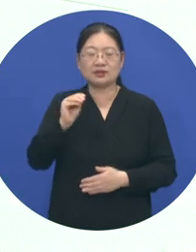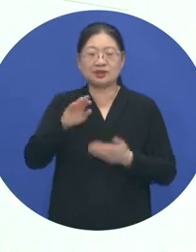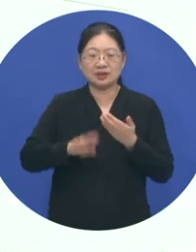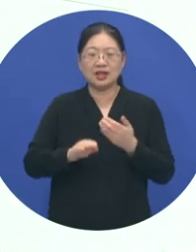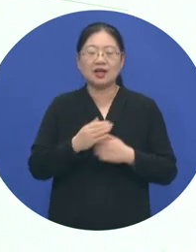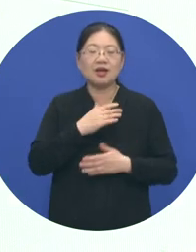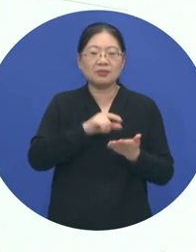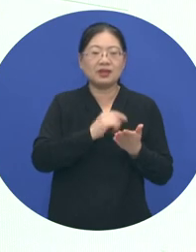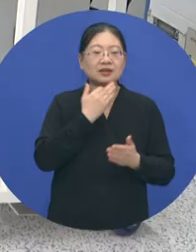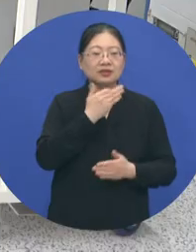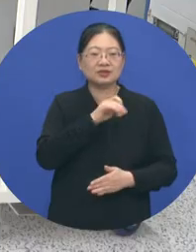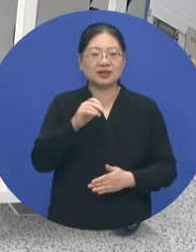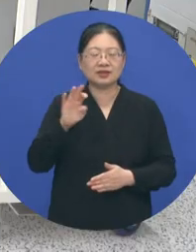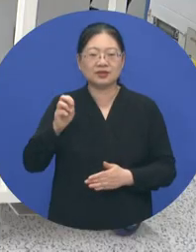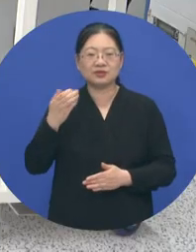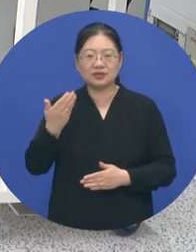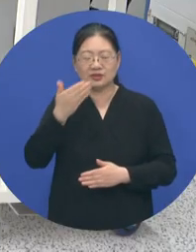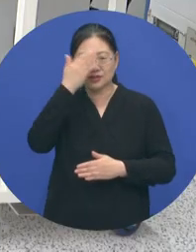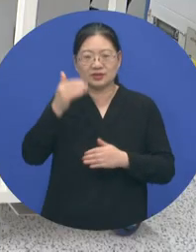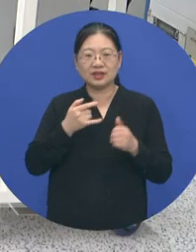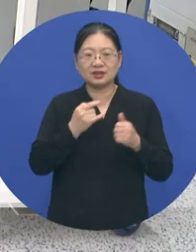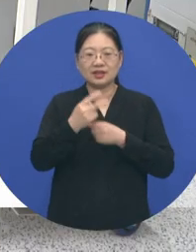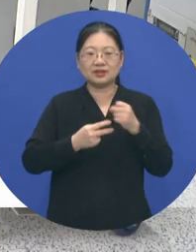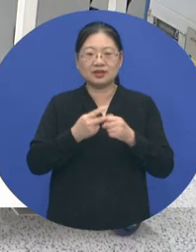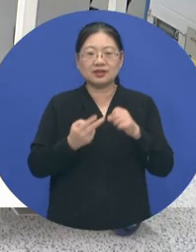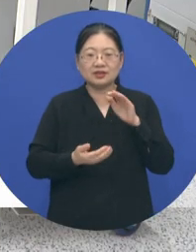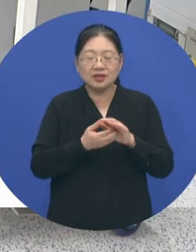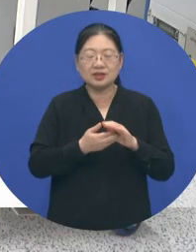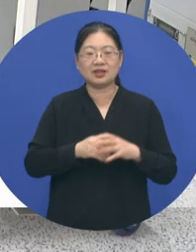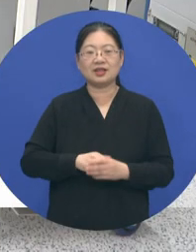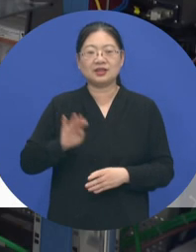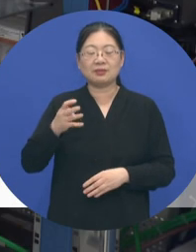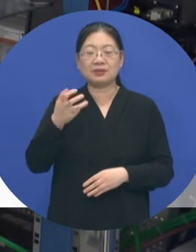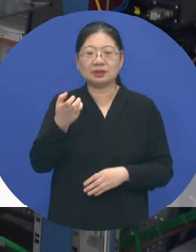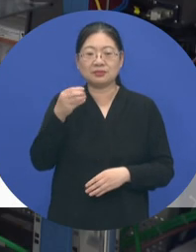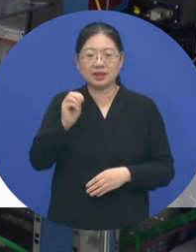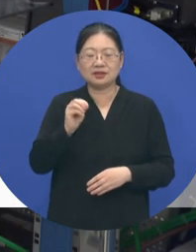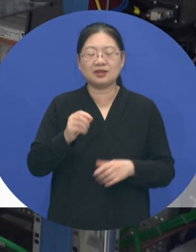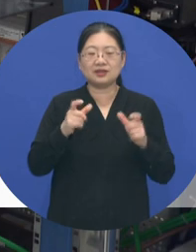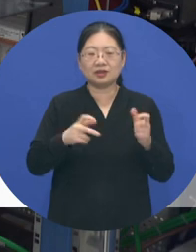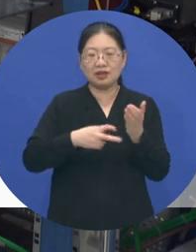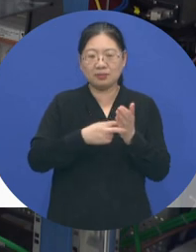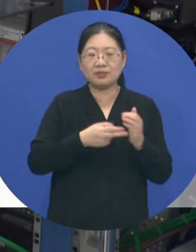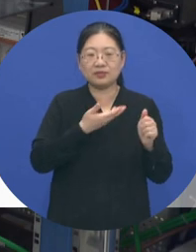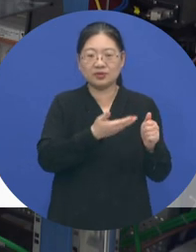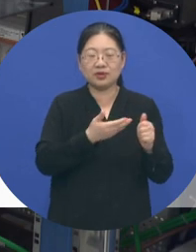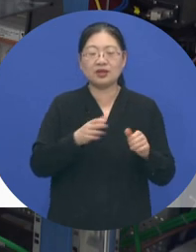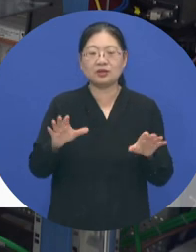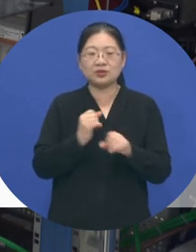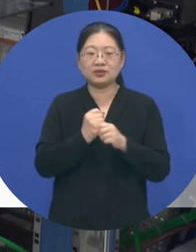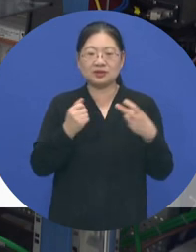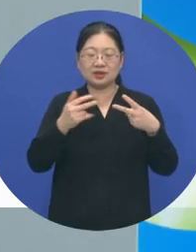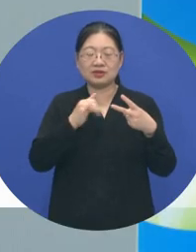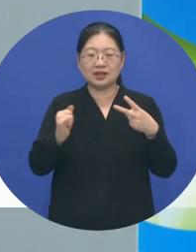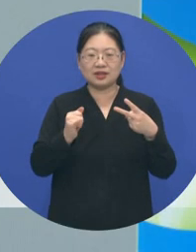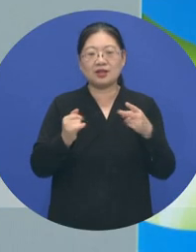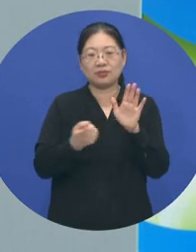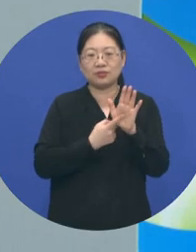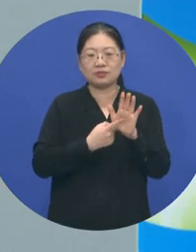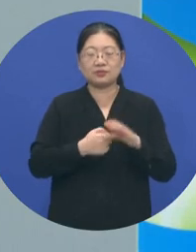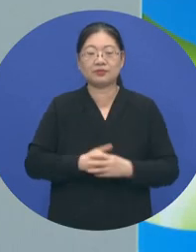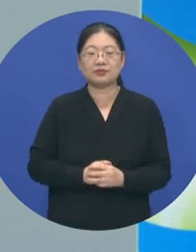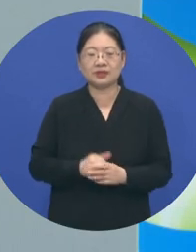원 이하인 만 19세에서 39세 청년에게 2년간 최대 480만 원의 지역화폐를 지원하며 총 2천 명을